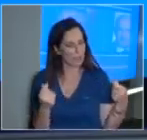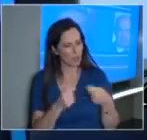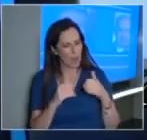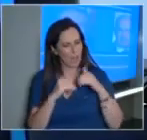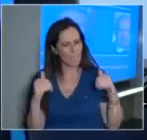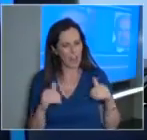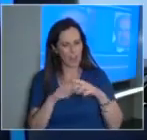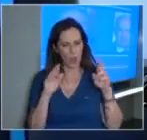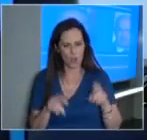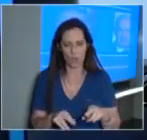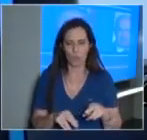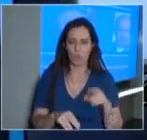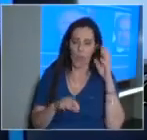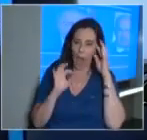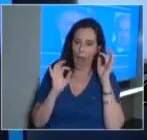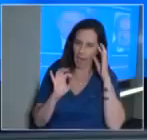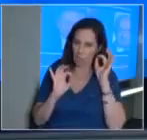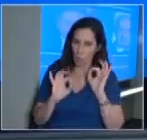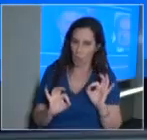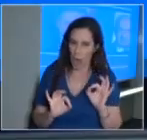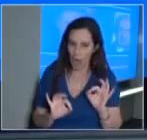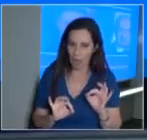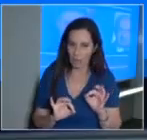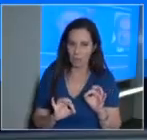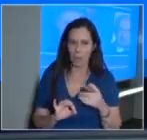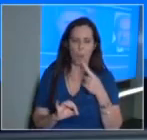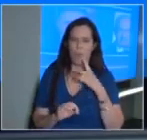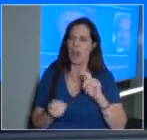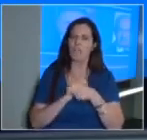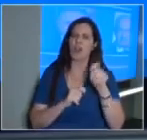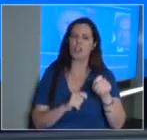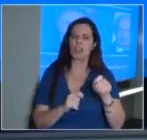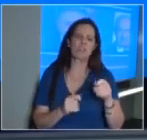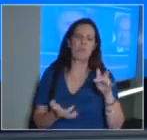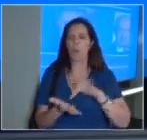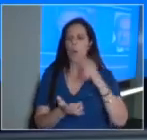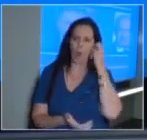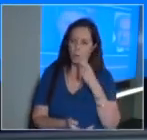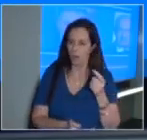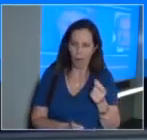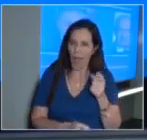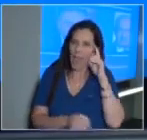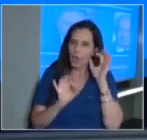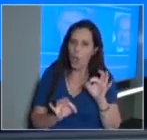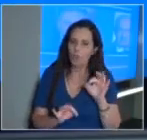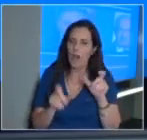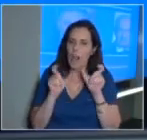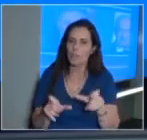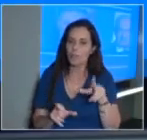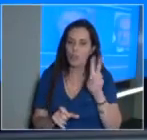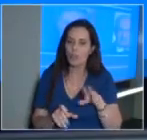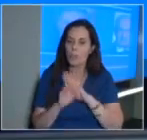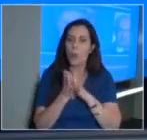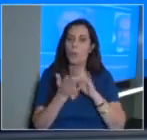קשור להפרדת רשויות? אז אני אסביר. הרציונל של החסינות, ופה הפופוליזם הזול שמדבר על להפוך את הכנסת לעיר מקלט לעבריינים, הרציונל של החסינות שקיים